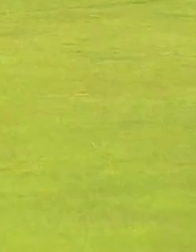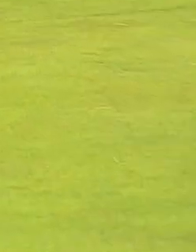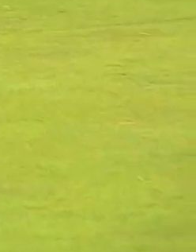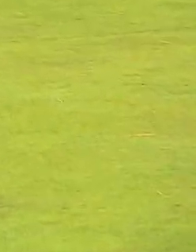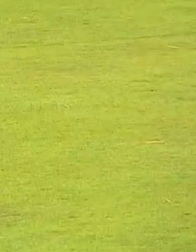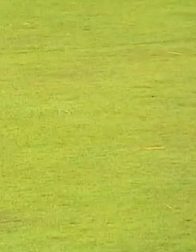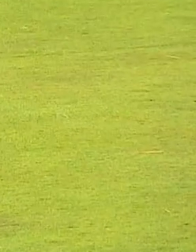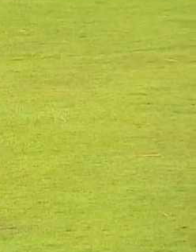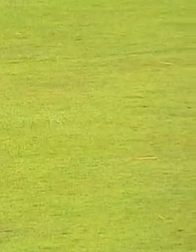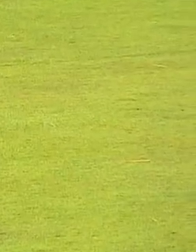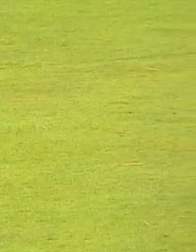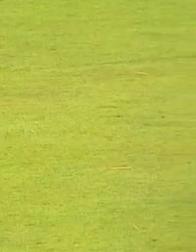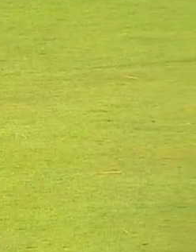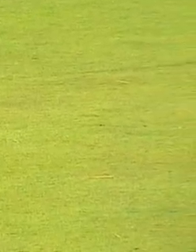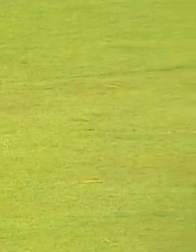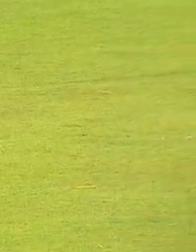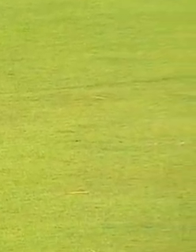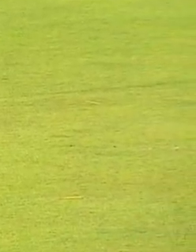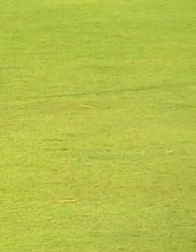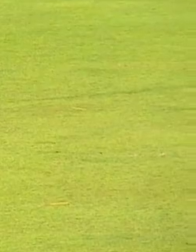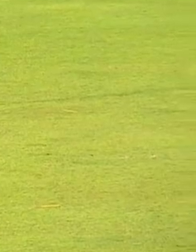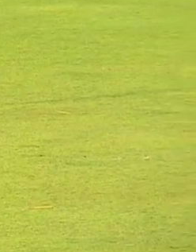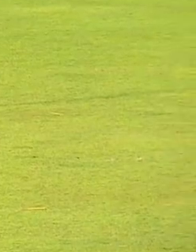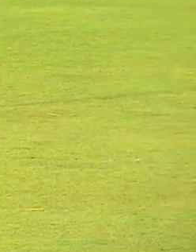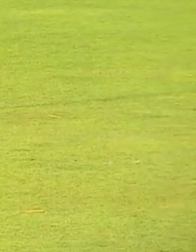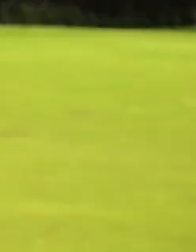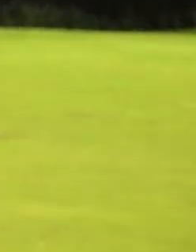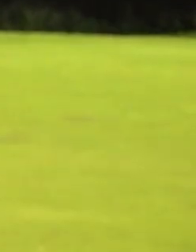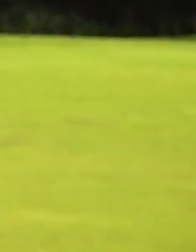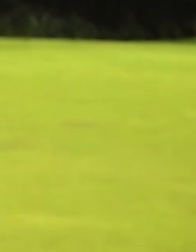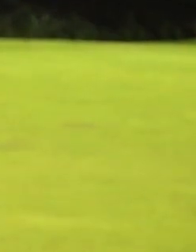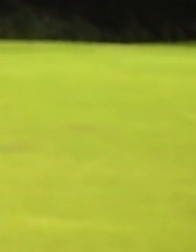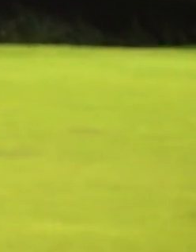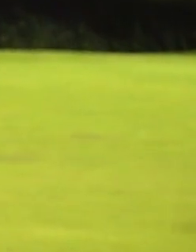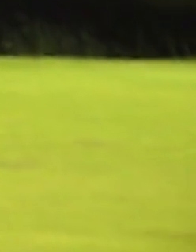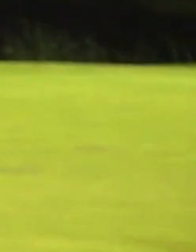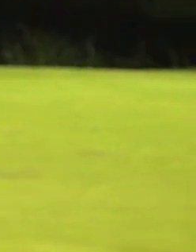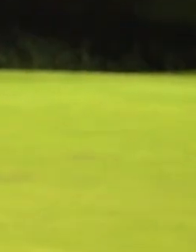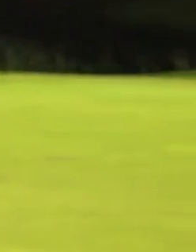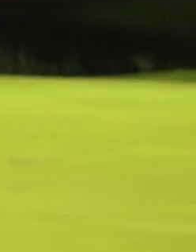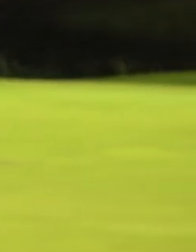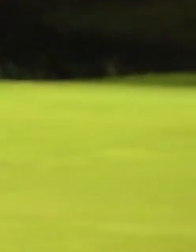왜 바로 아 으